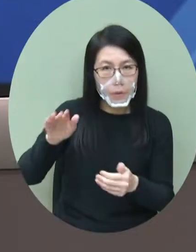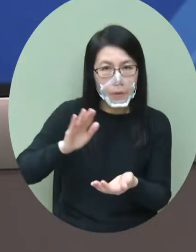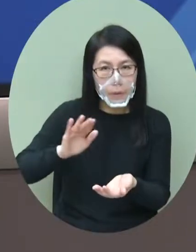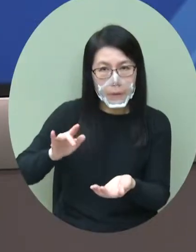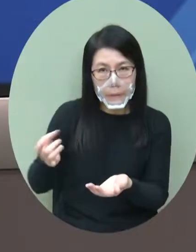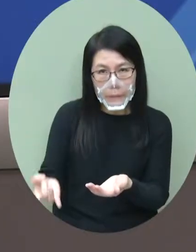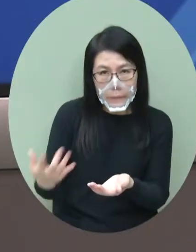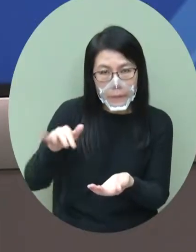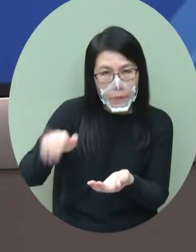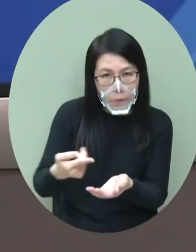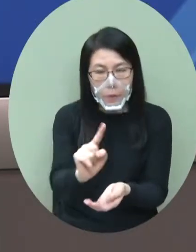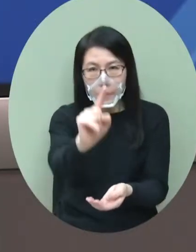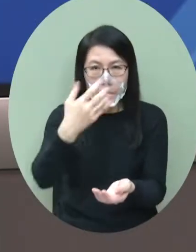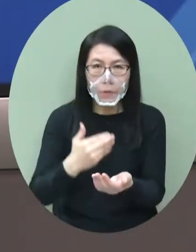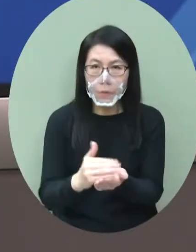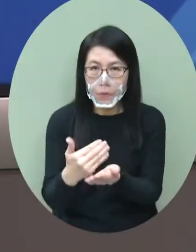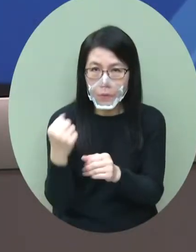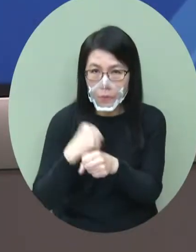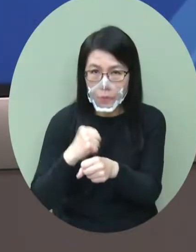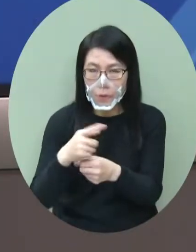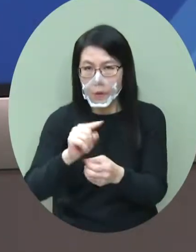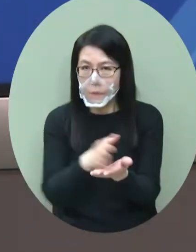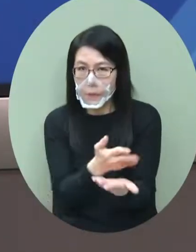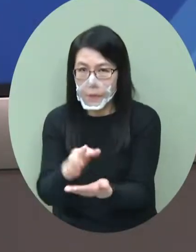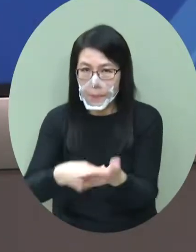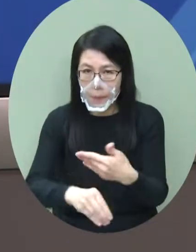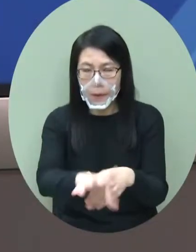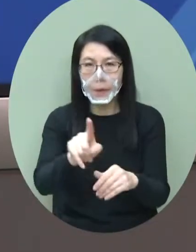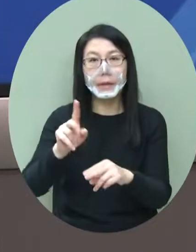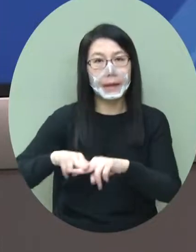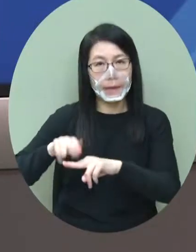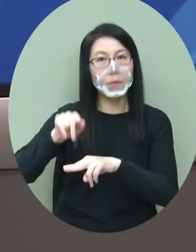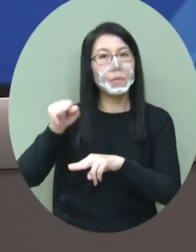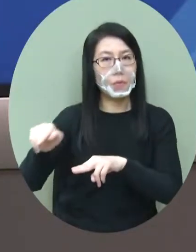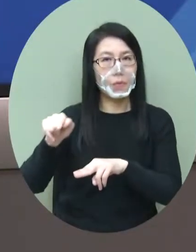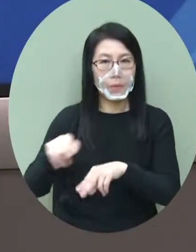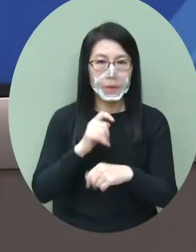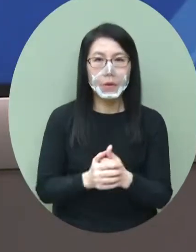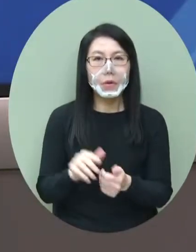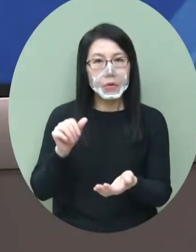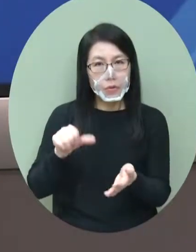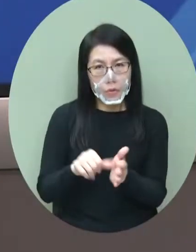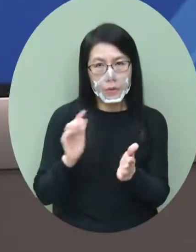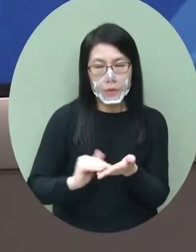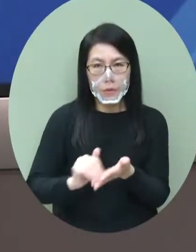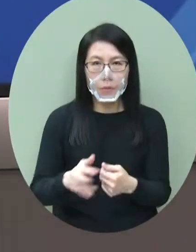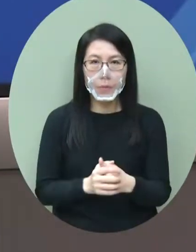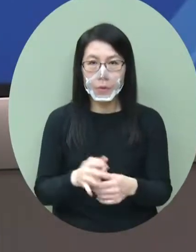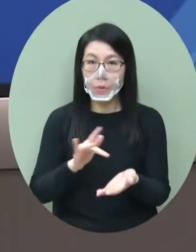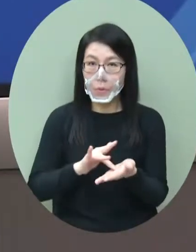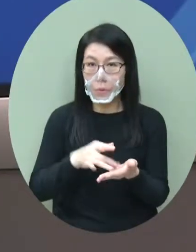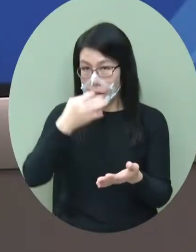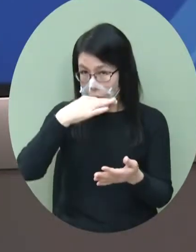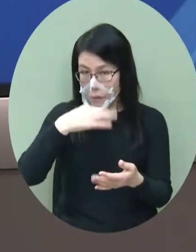的来源地、生产地或者是分销网络都是在内地。最明显的例子就